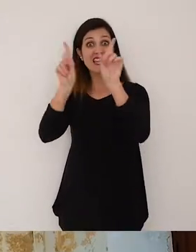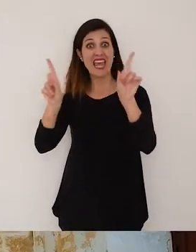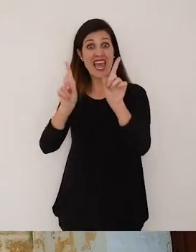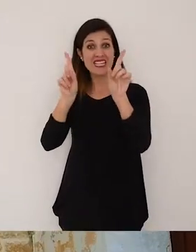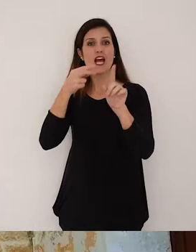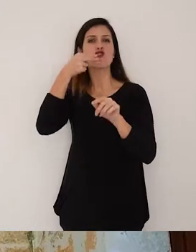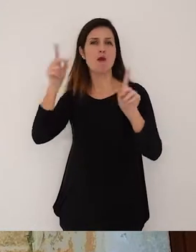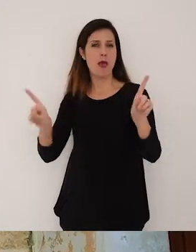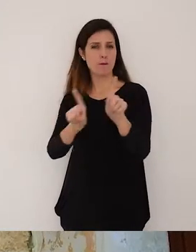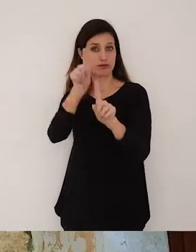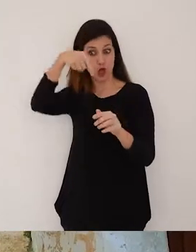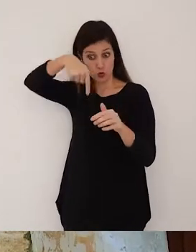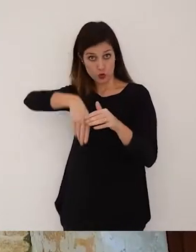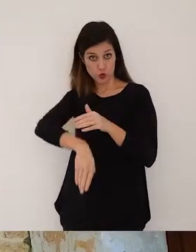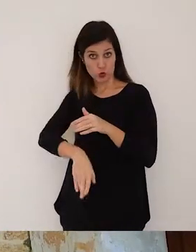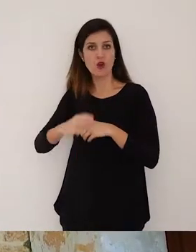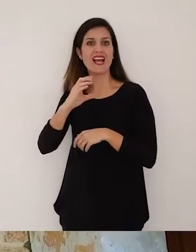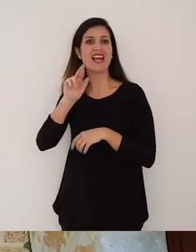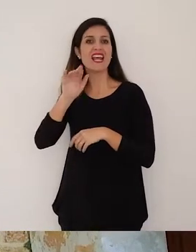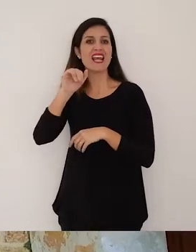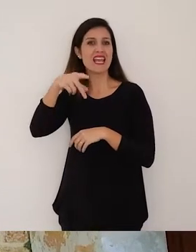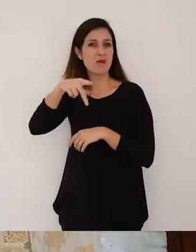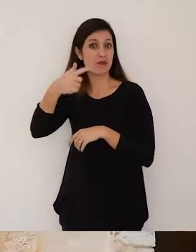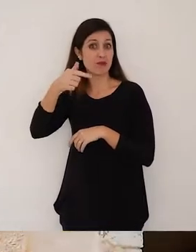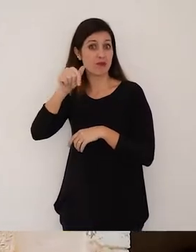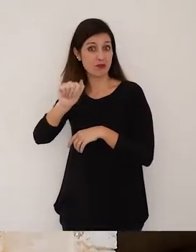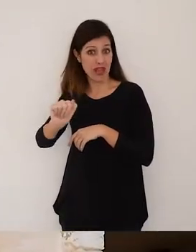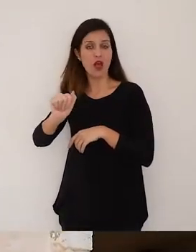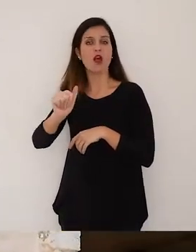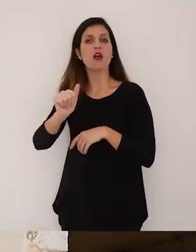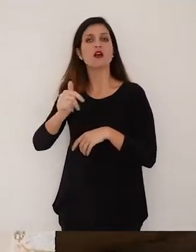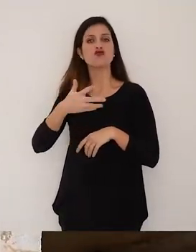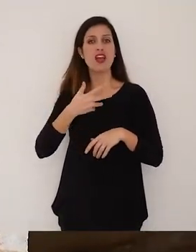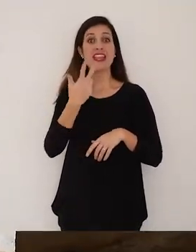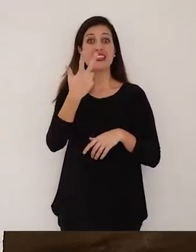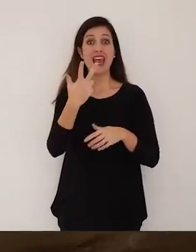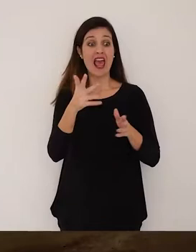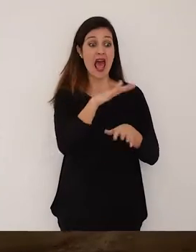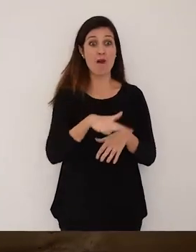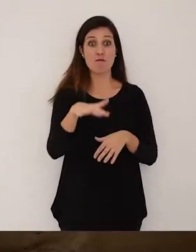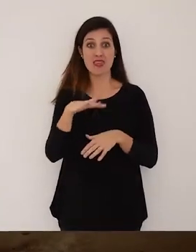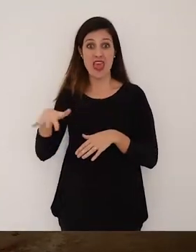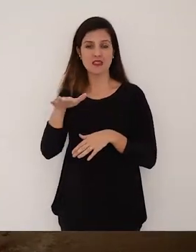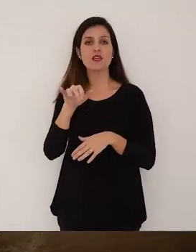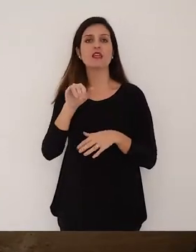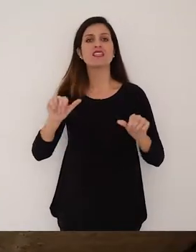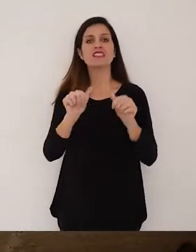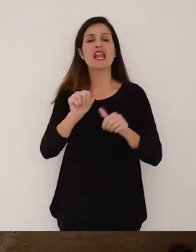Posizionata sotto l'omonima chiesetta, costruita nel corso dell'Evo moderno, la cripta si sviluppa in tre ambienti ipogei.